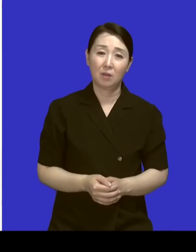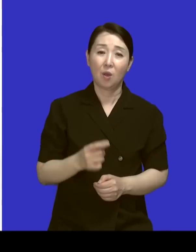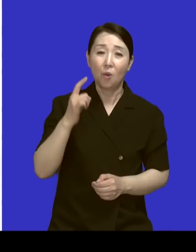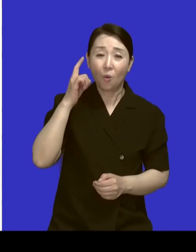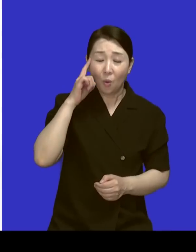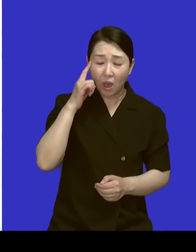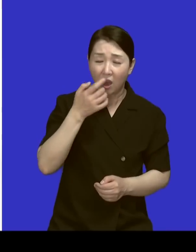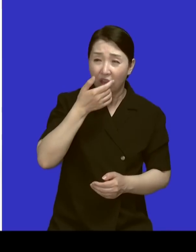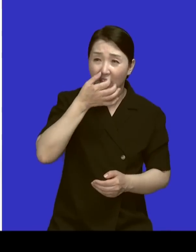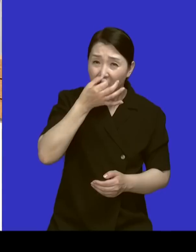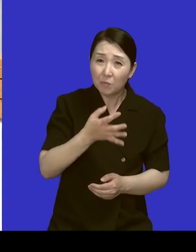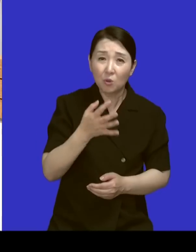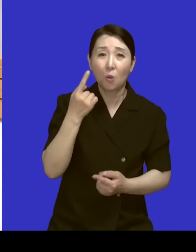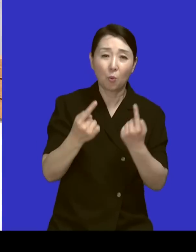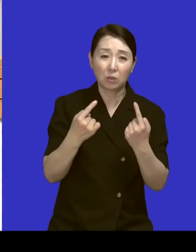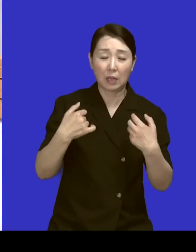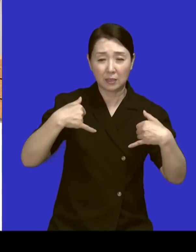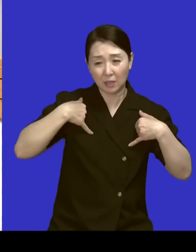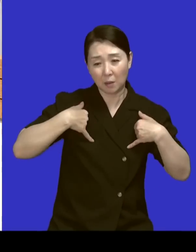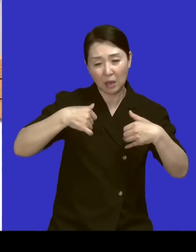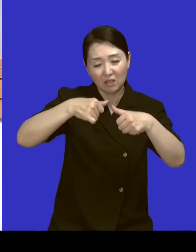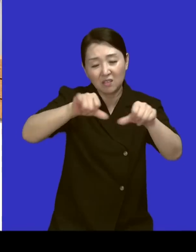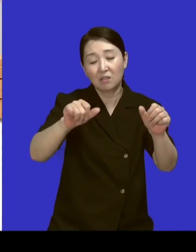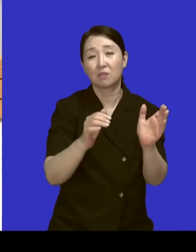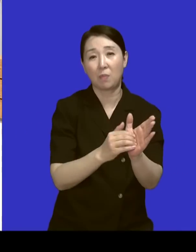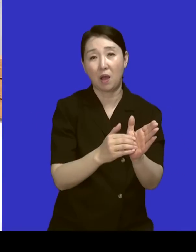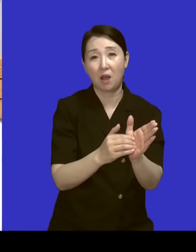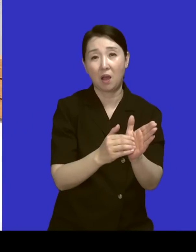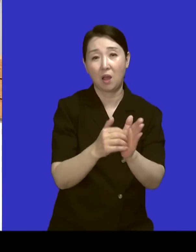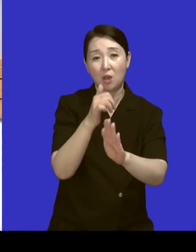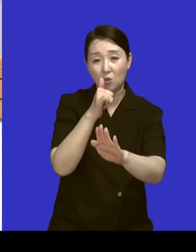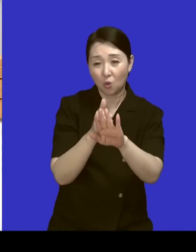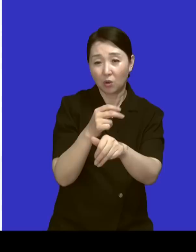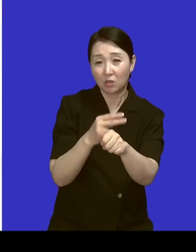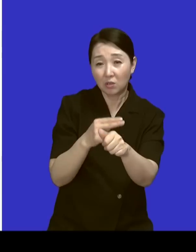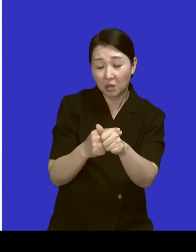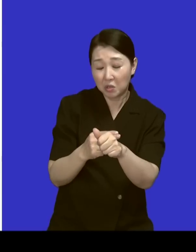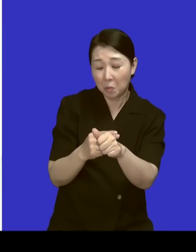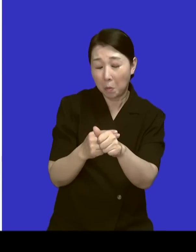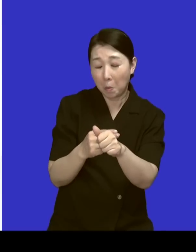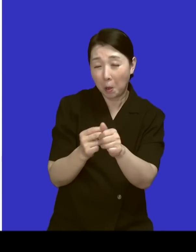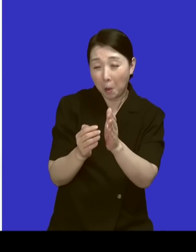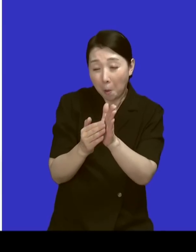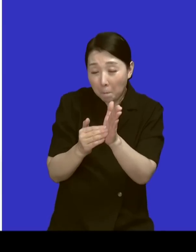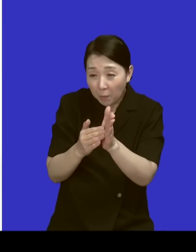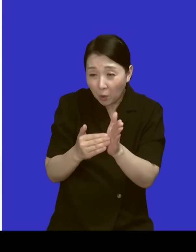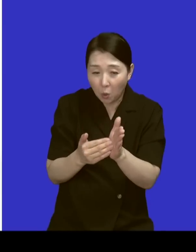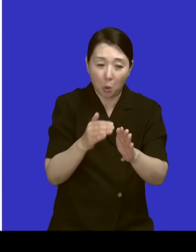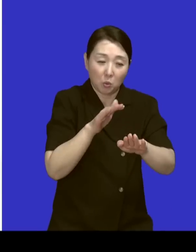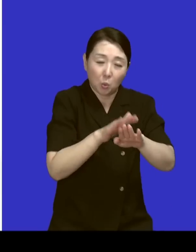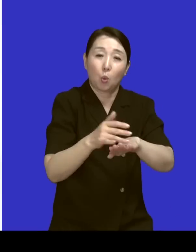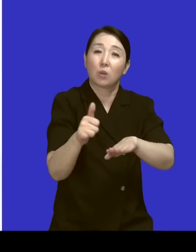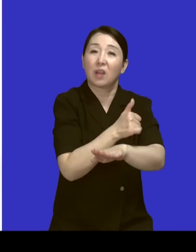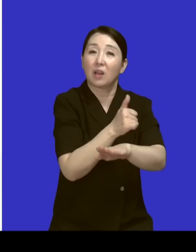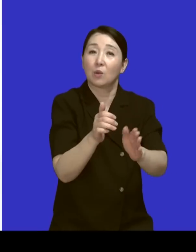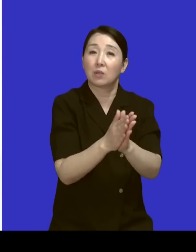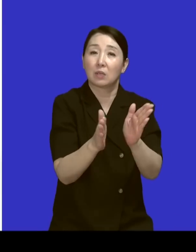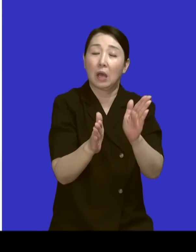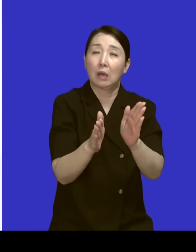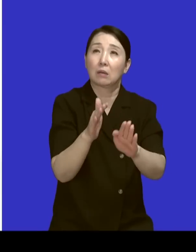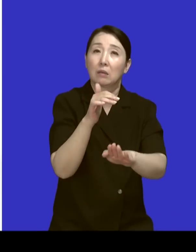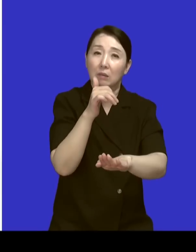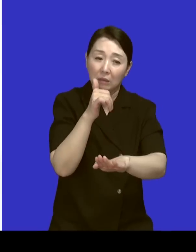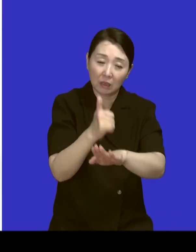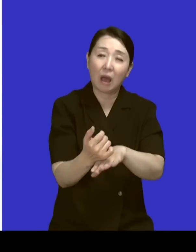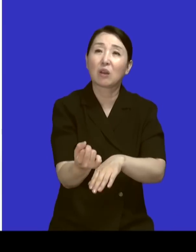책가방 끈이 끊어지기도 했어요. 그러니까. 너무 무거워. 너무 네. 무겁지. 그래서 선생님 몰래 그거를 놓고 다니기 시작했는데 걸린